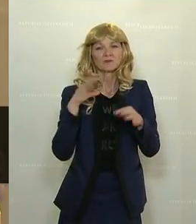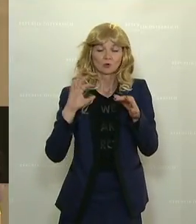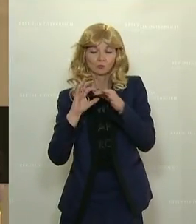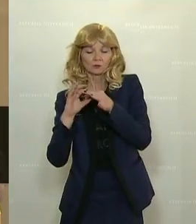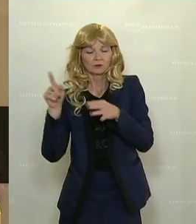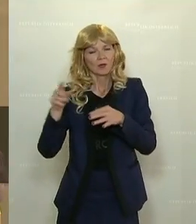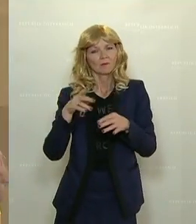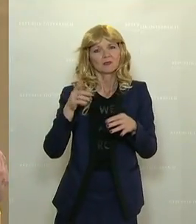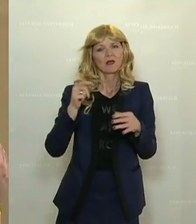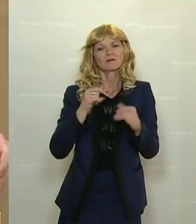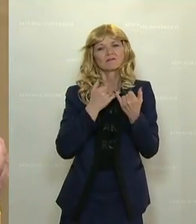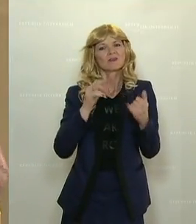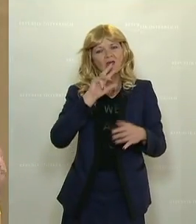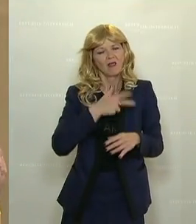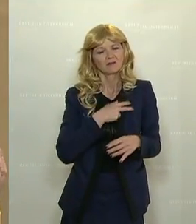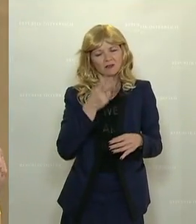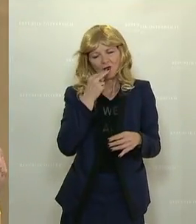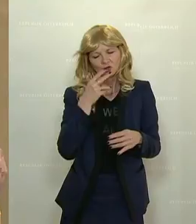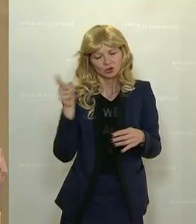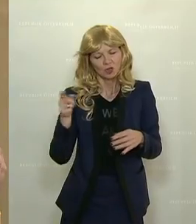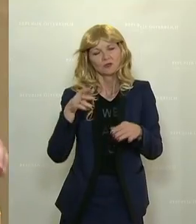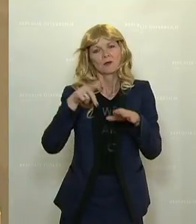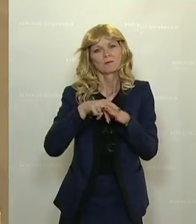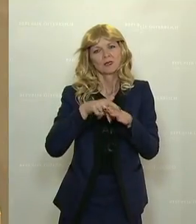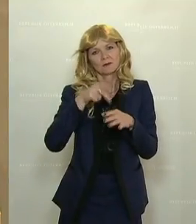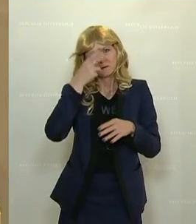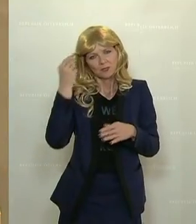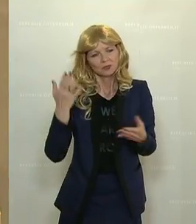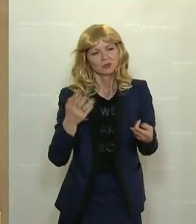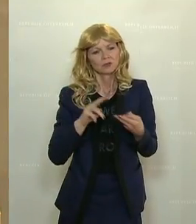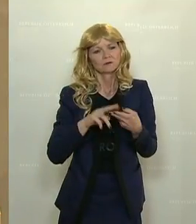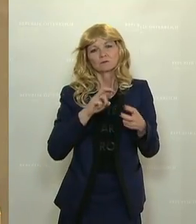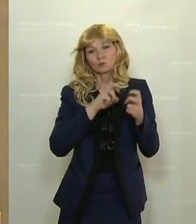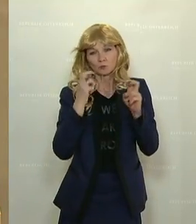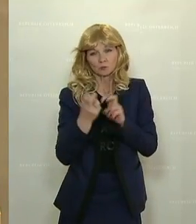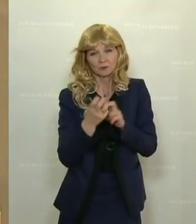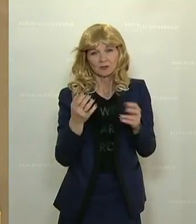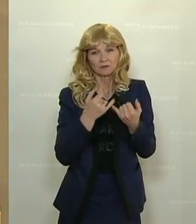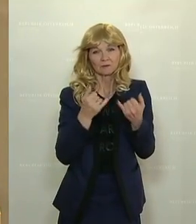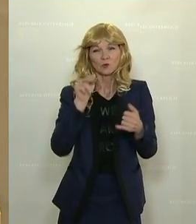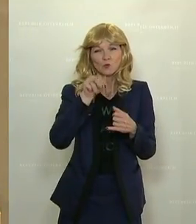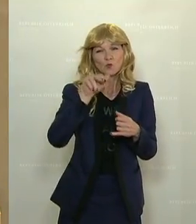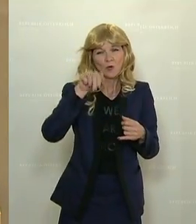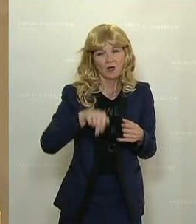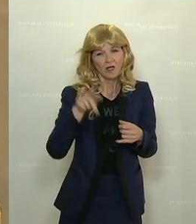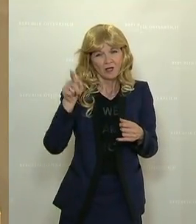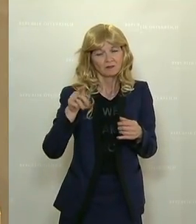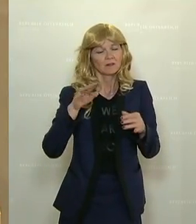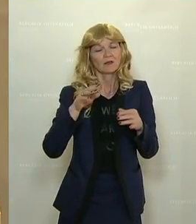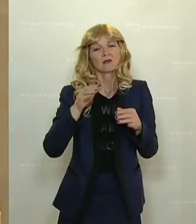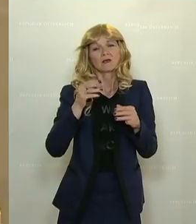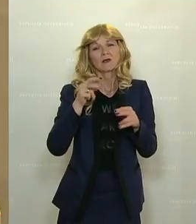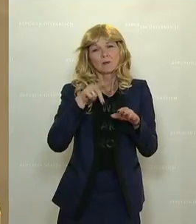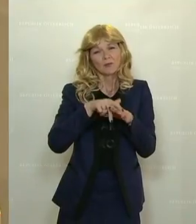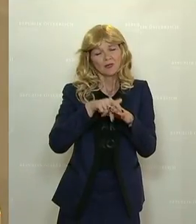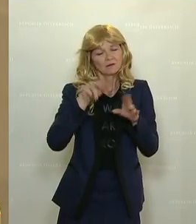Behinderungen. Entschließungsantrag. Die Bundesregierung wird aufgefordert, erstens die Umsetzung von Artikel 27 der UN-Behindertenrechtskonvention, diese